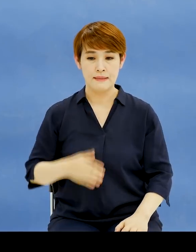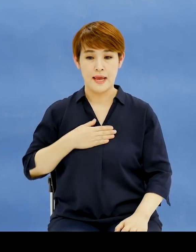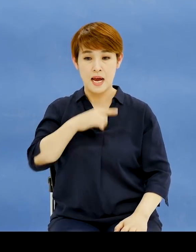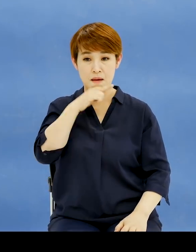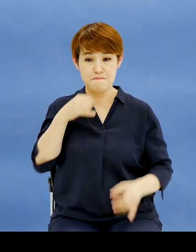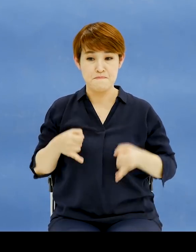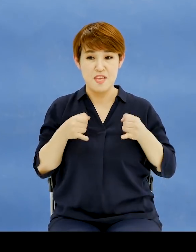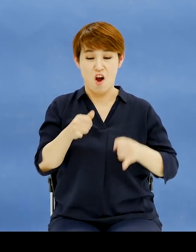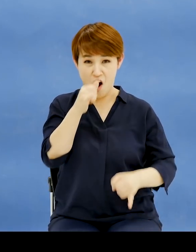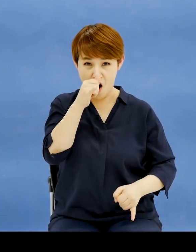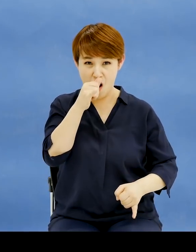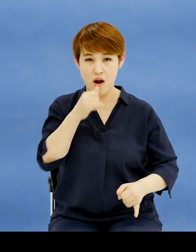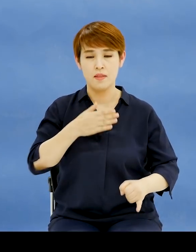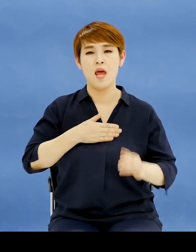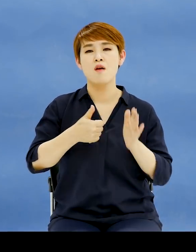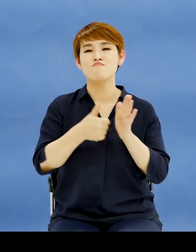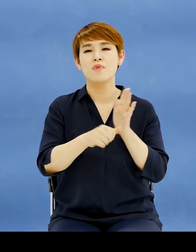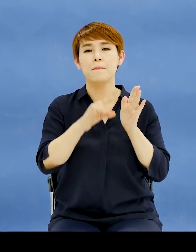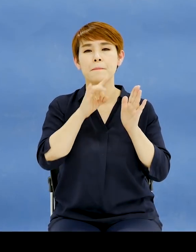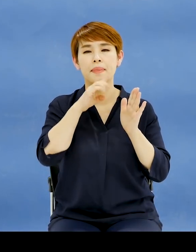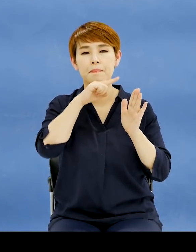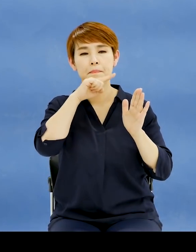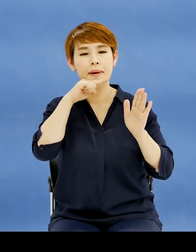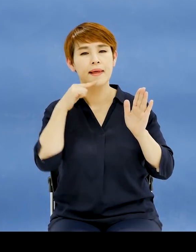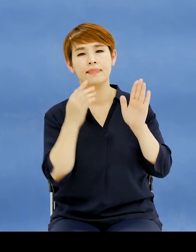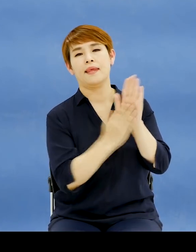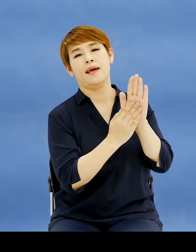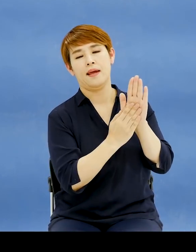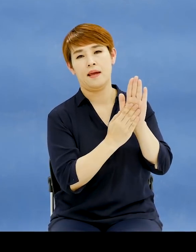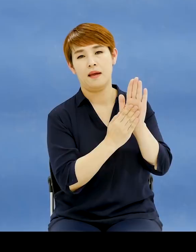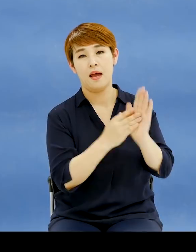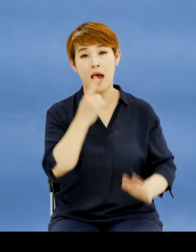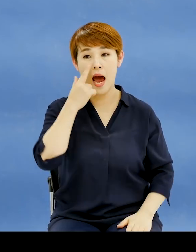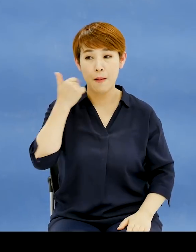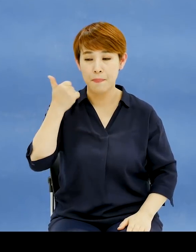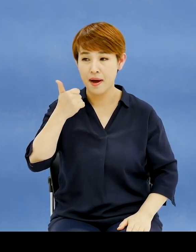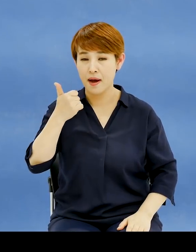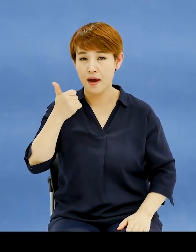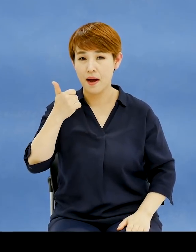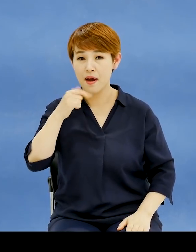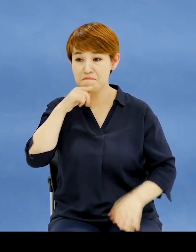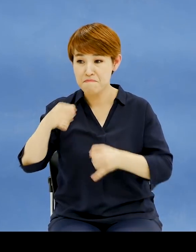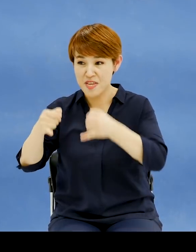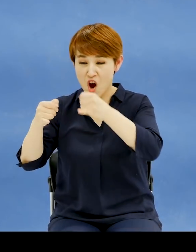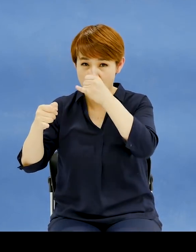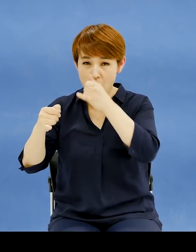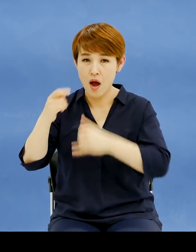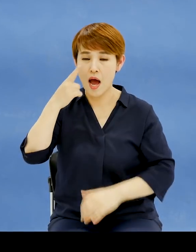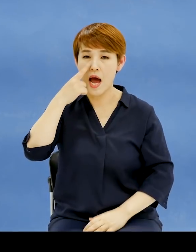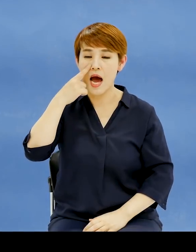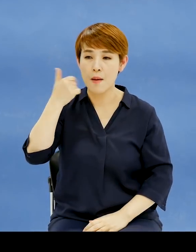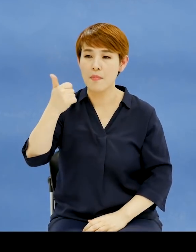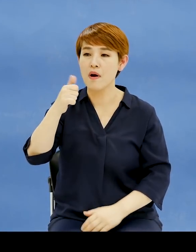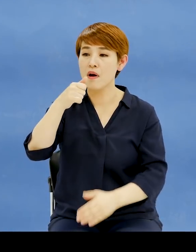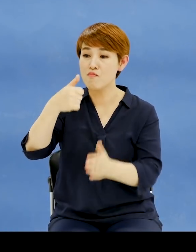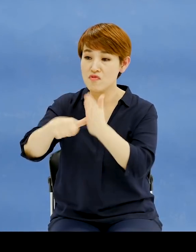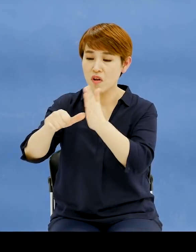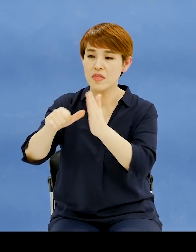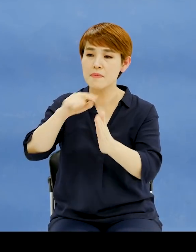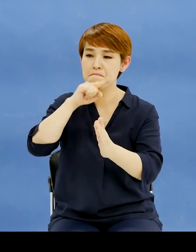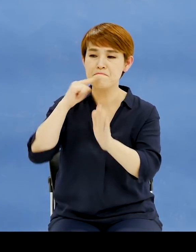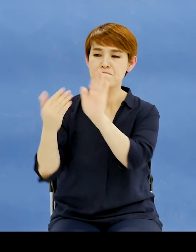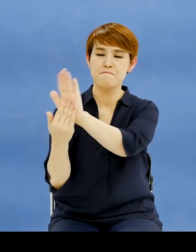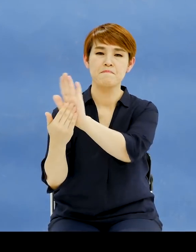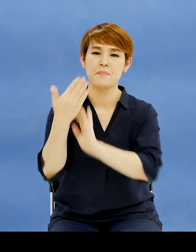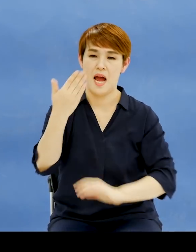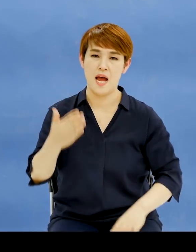네. 제 물건에만 딱지를 붙일 수가 있더라고요. 아. 그러니까 아빠가 빚을 졌으면 아빠 물건에만. 우와. 그러니까 만약에 피아노가